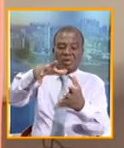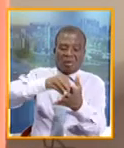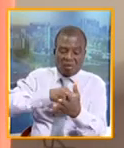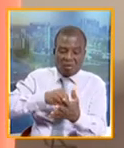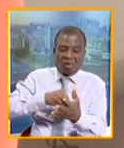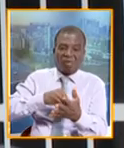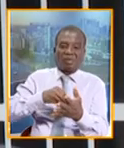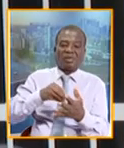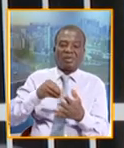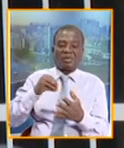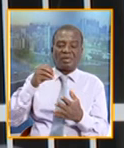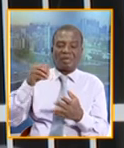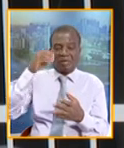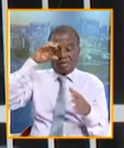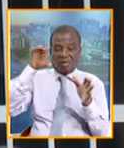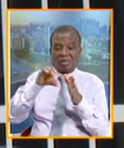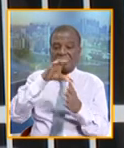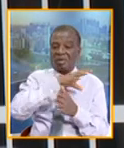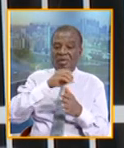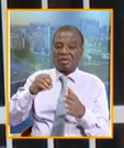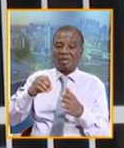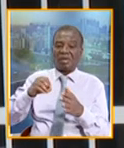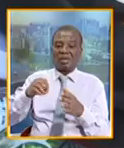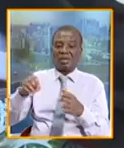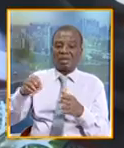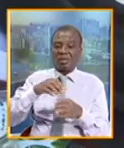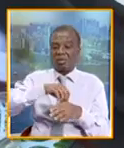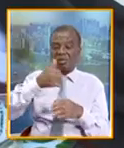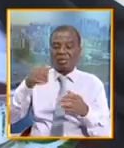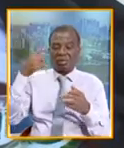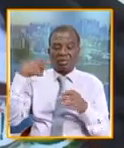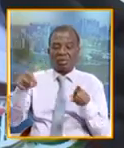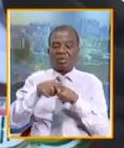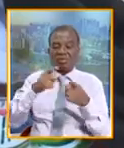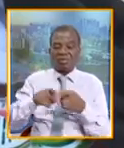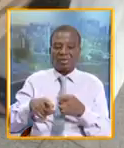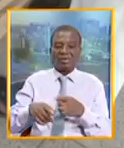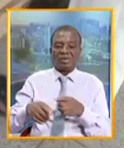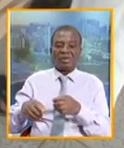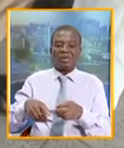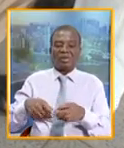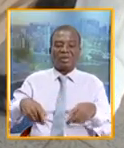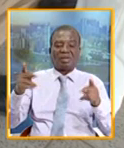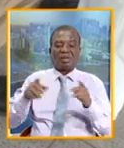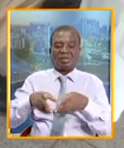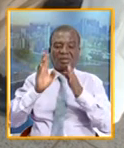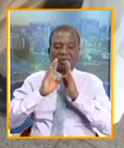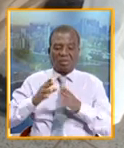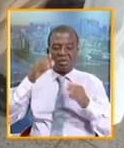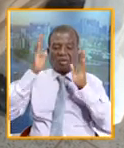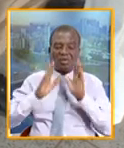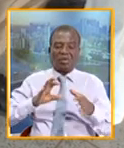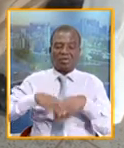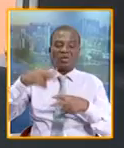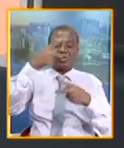conception et la réalisation d'affiches et les impressions sur t-shirts et autres gadgets, mais également les loueurs de voitures. Et pour l'ensemble de